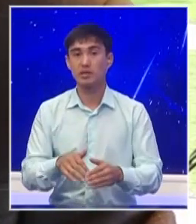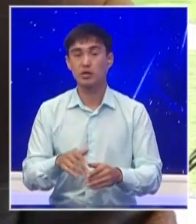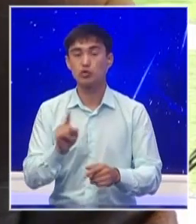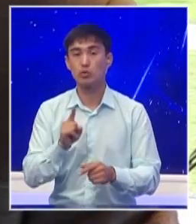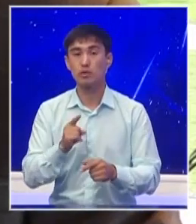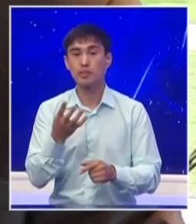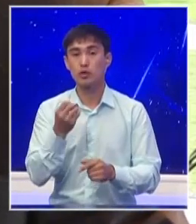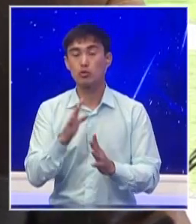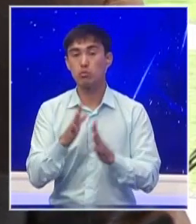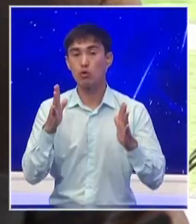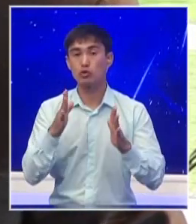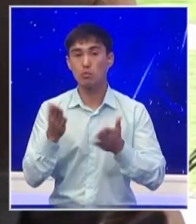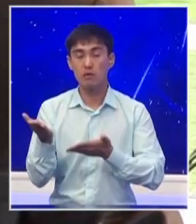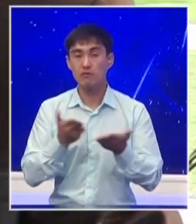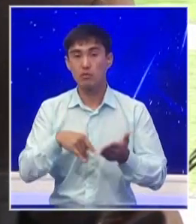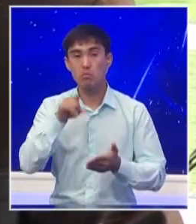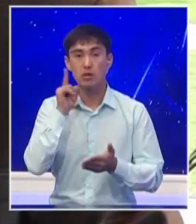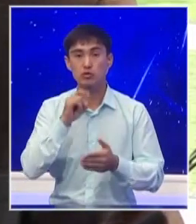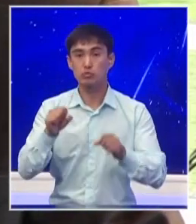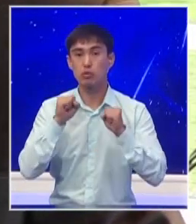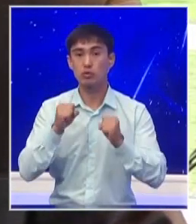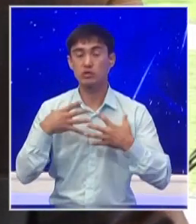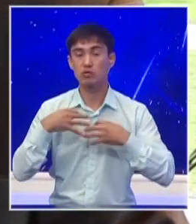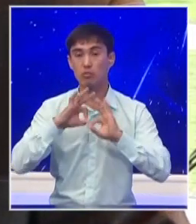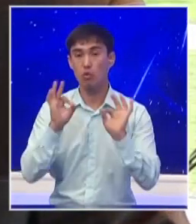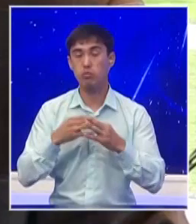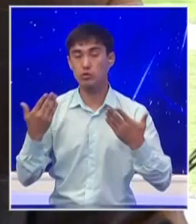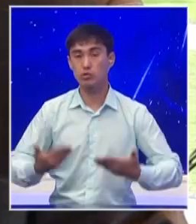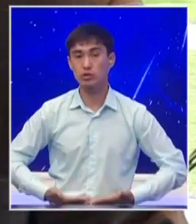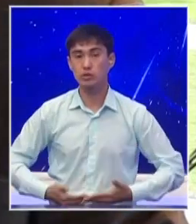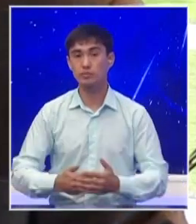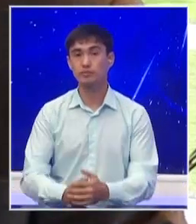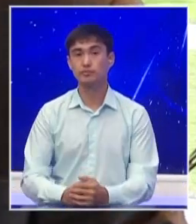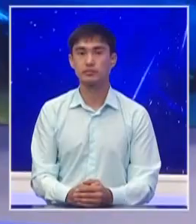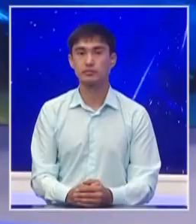чтобы еще больше привлечь молодежь к спорту и здоровому образу жизни.